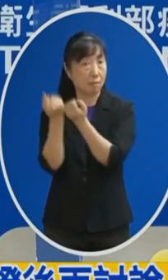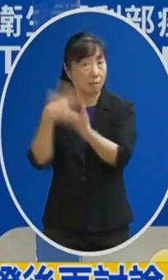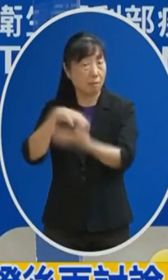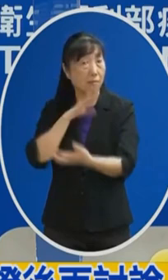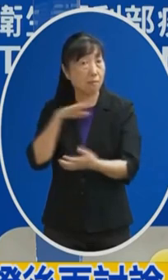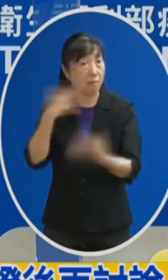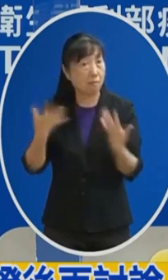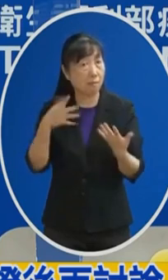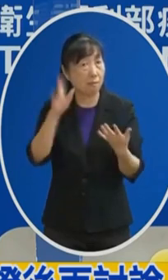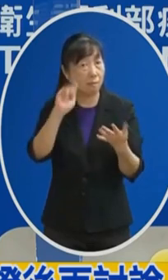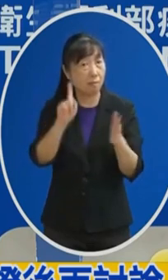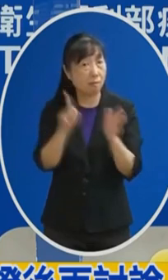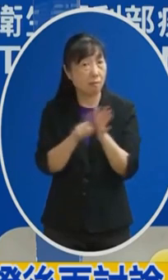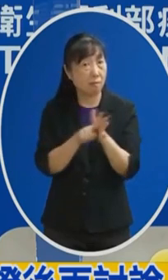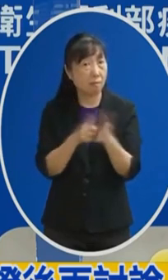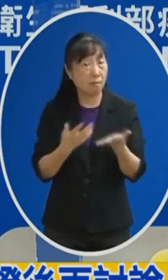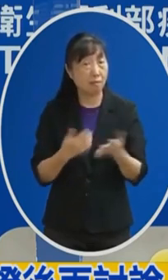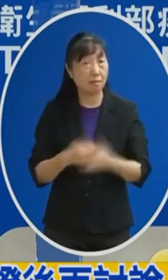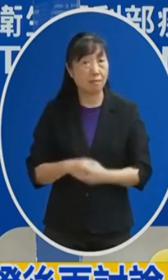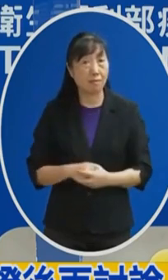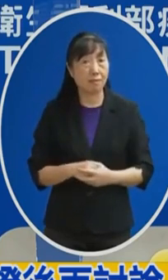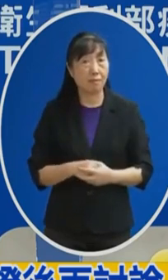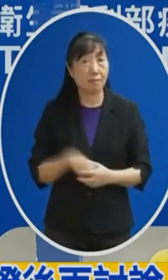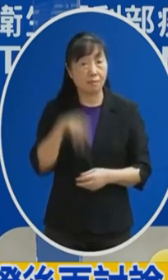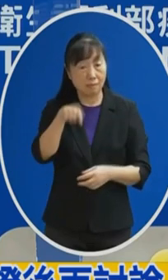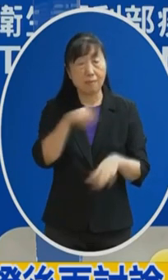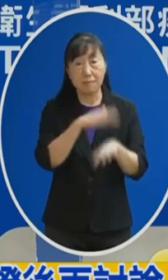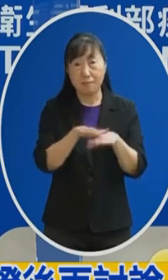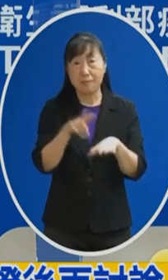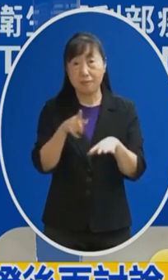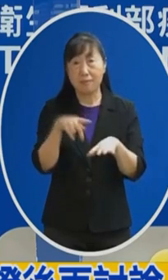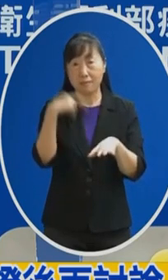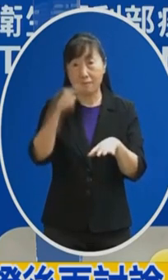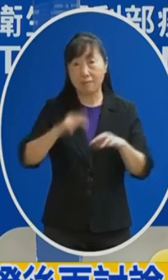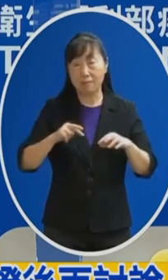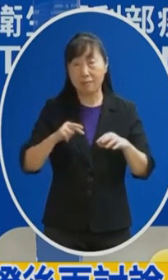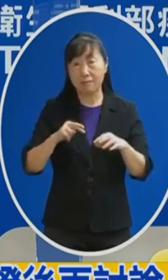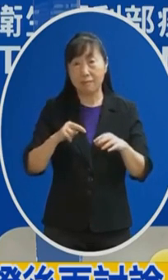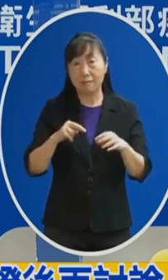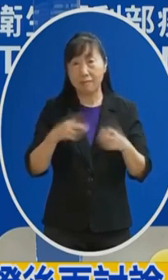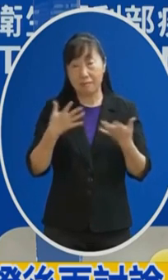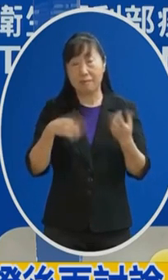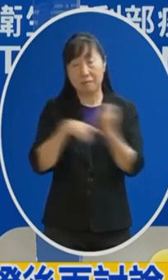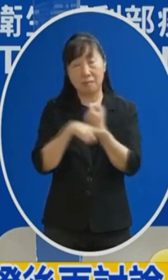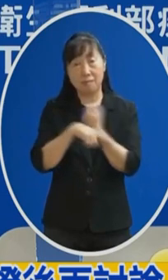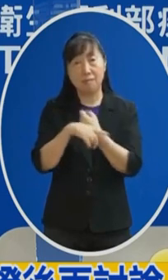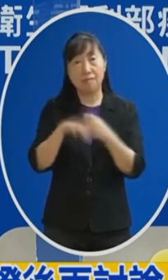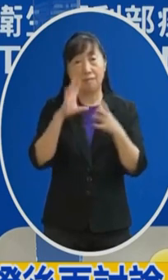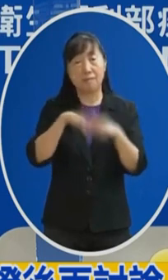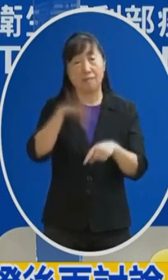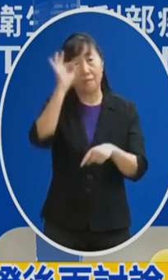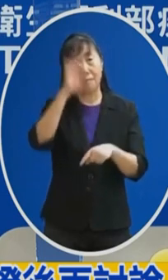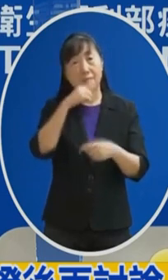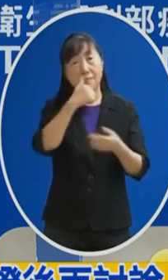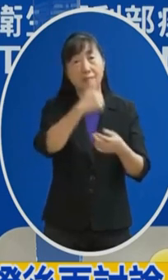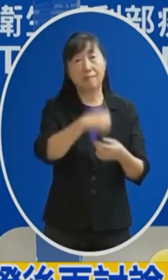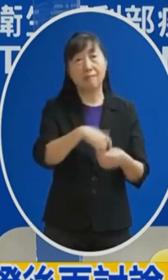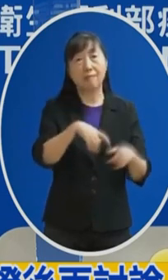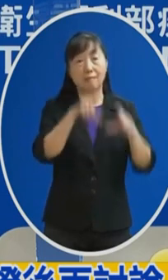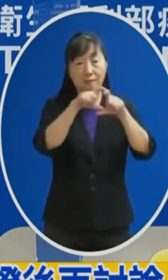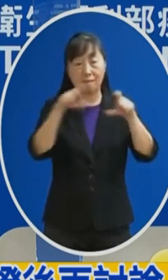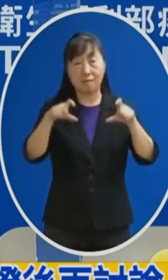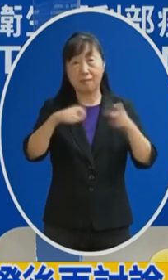能会， 这个我们还会，当然这个中间都有可能再去做一些调整，因为依照疫苗抵达台湾的状